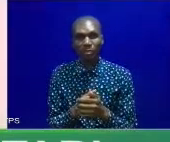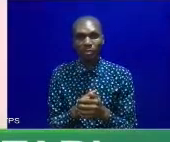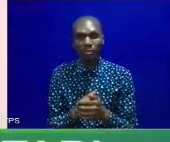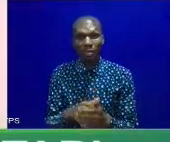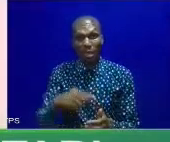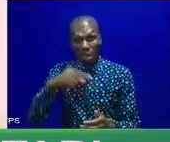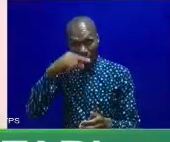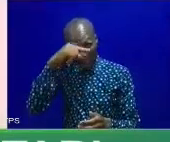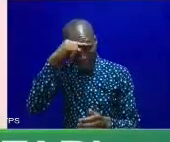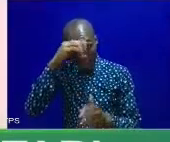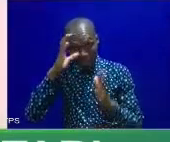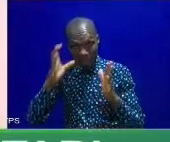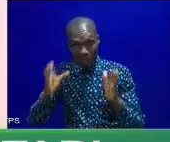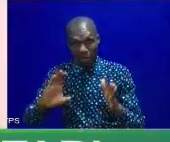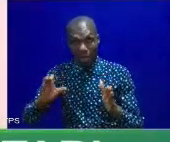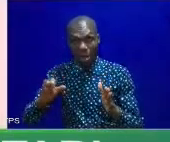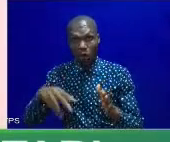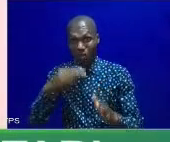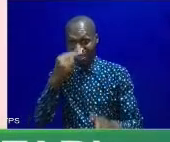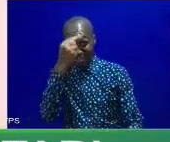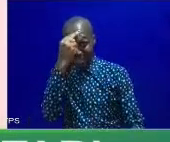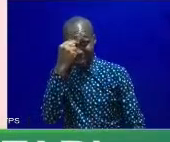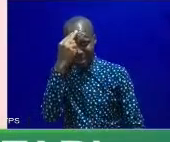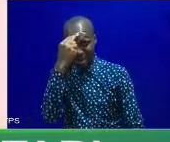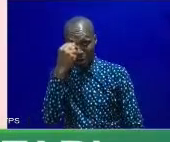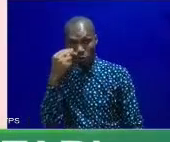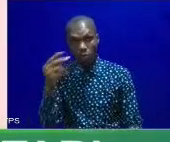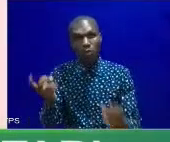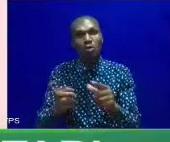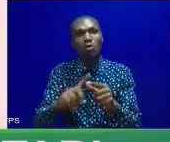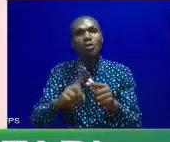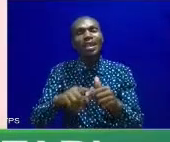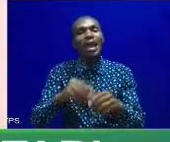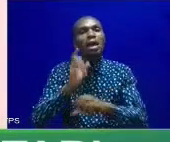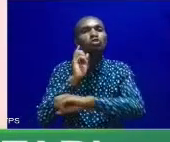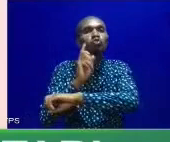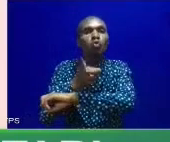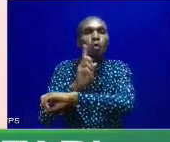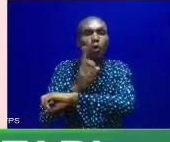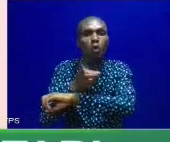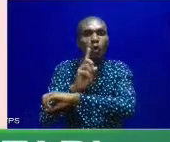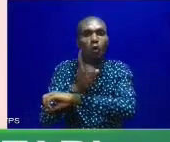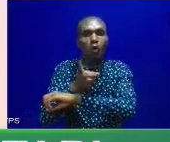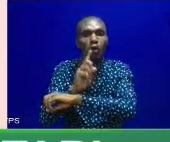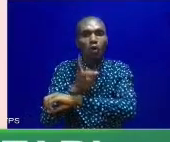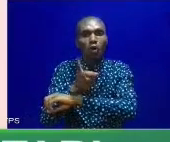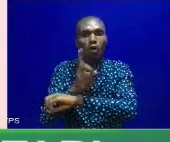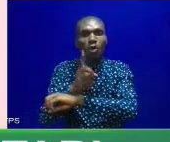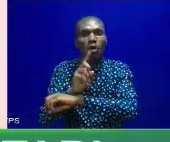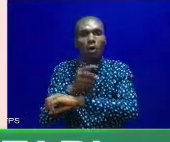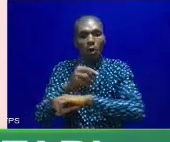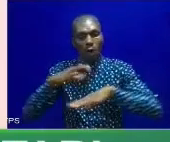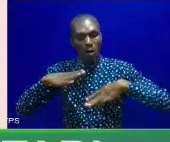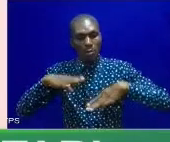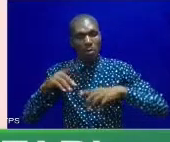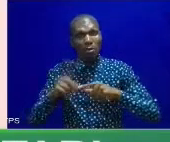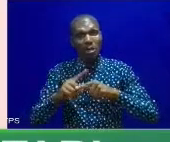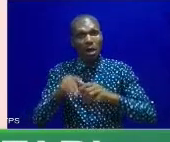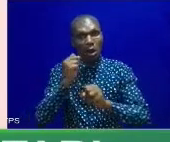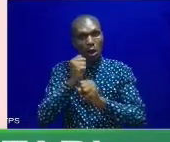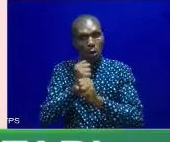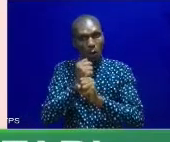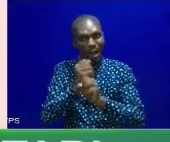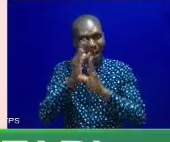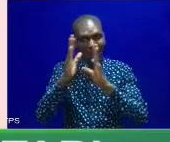Kumu gavana wye county ya Narok, Patrick Ole Ntutu, nigaru rege kurege tindi, wachia se abateneleri na waigaba kolie merimo